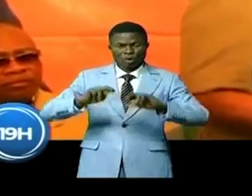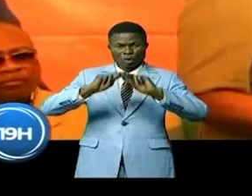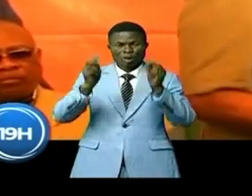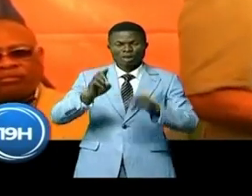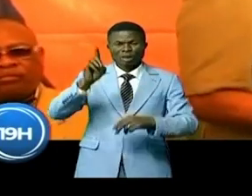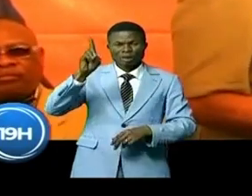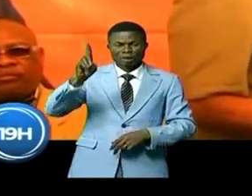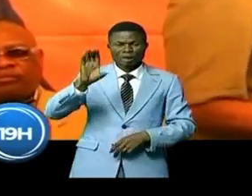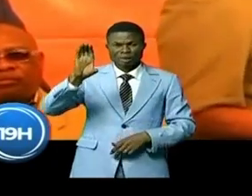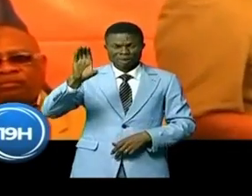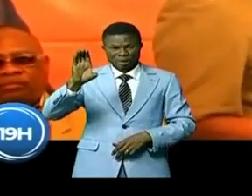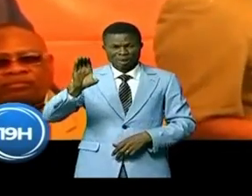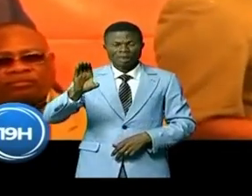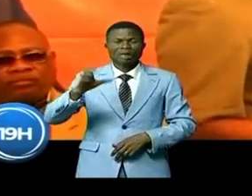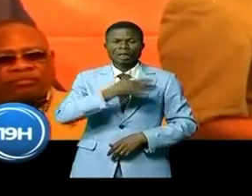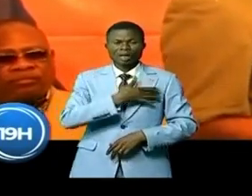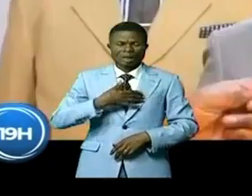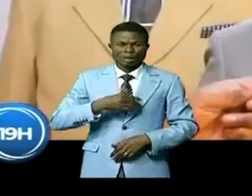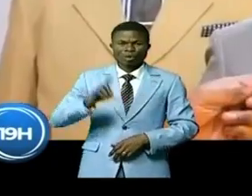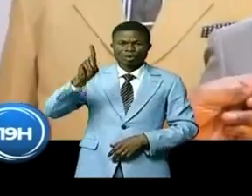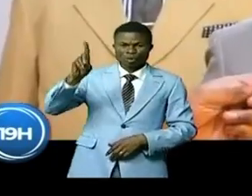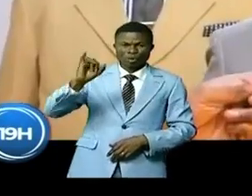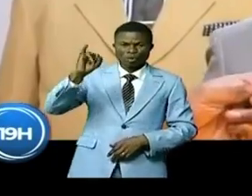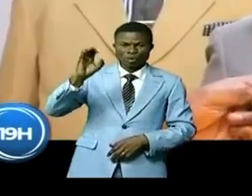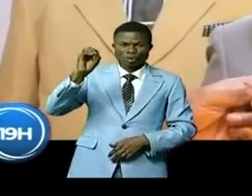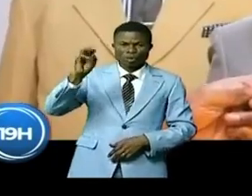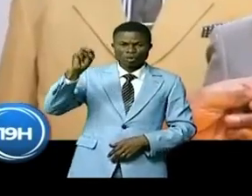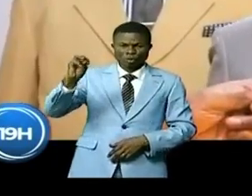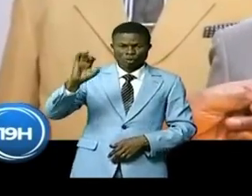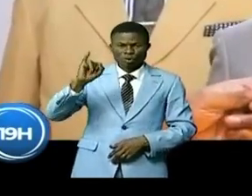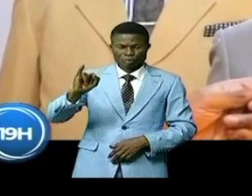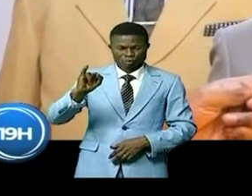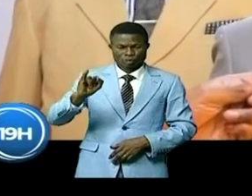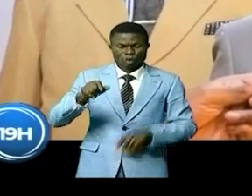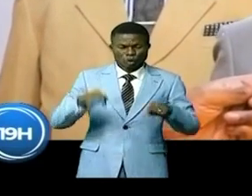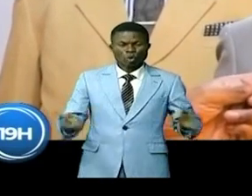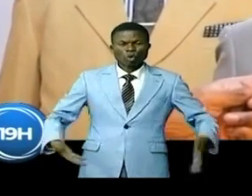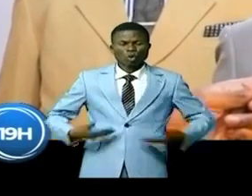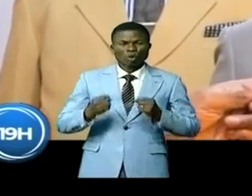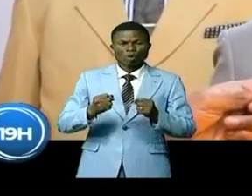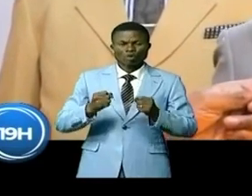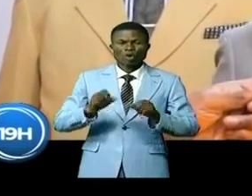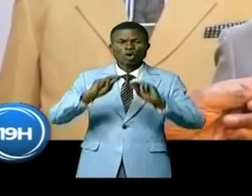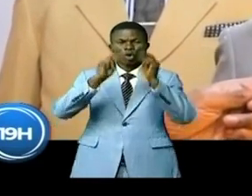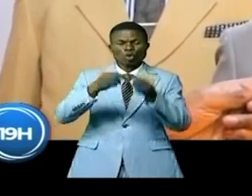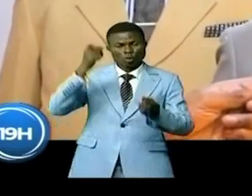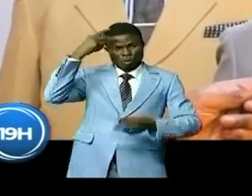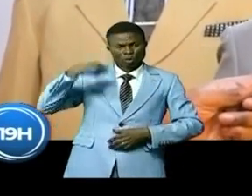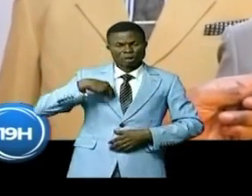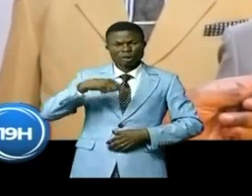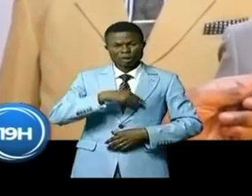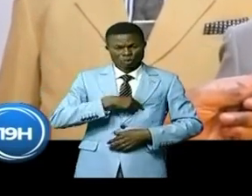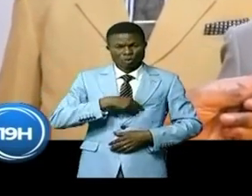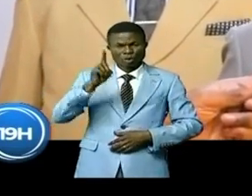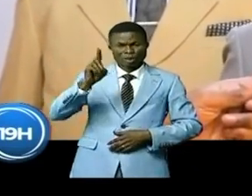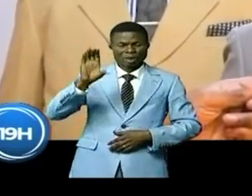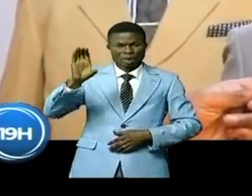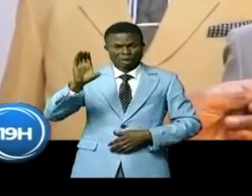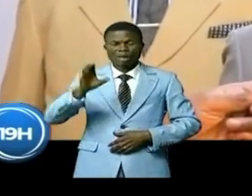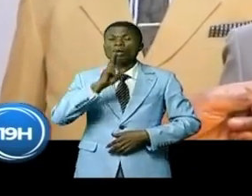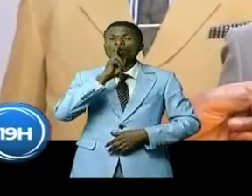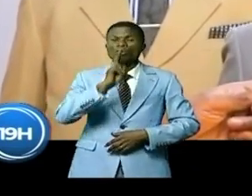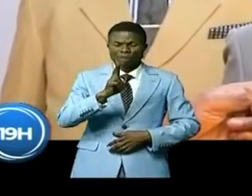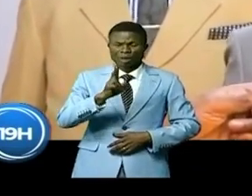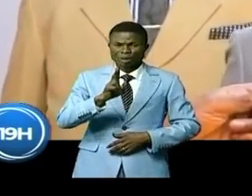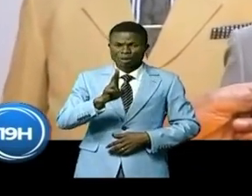et jeune Diomi Ndongala. Aujourd'hui, c'est une grande joie pour la démocratie chrétienne et nous sommes sûrs qu'il va